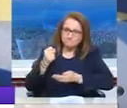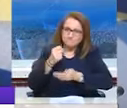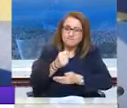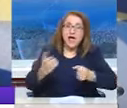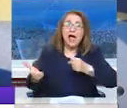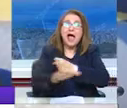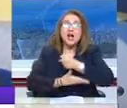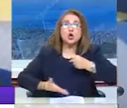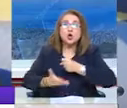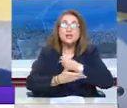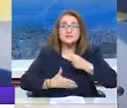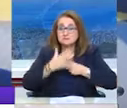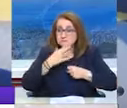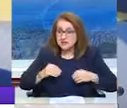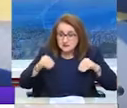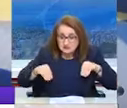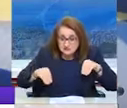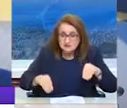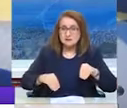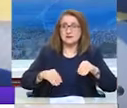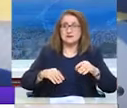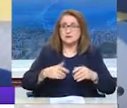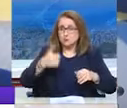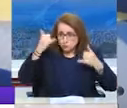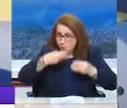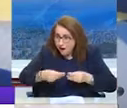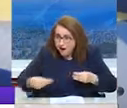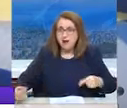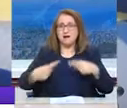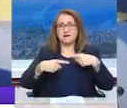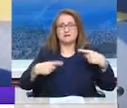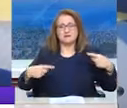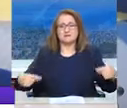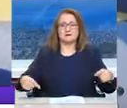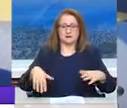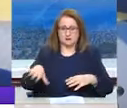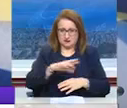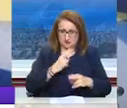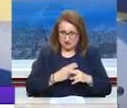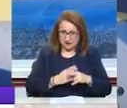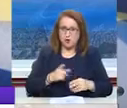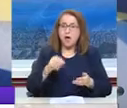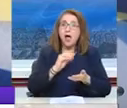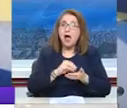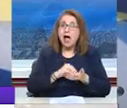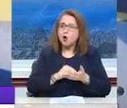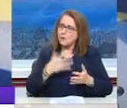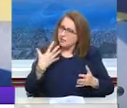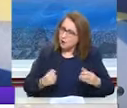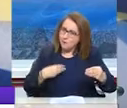να υλοποιηθούν αυτά τα μέτρα. Επίσης, θα αξιοποιηθούν με την μέγιστη δυνατή